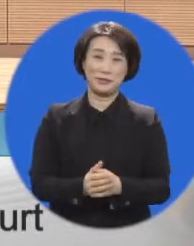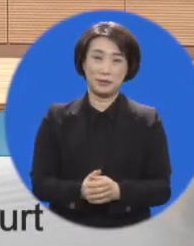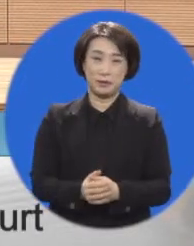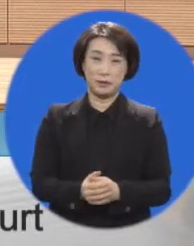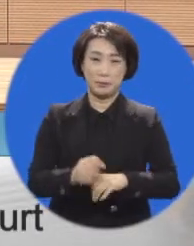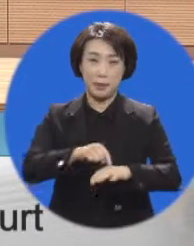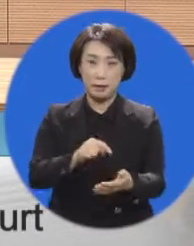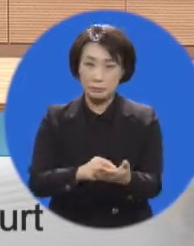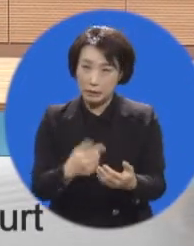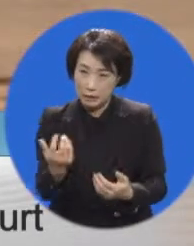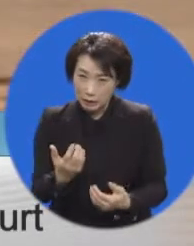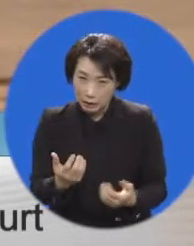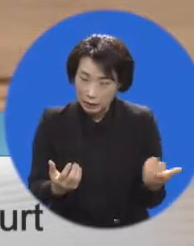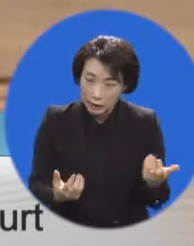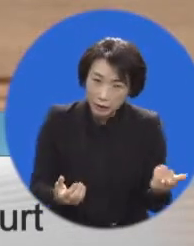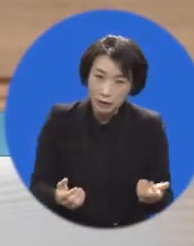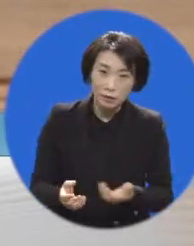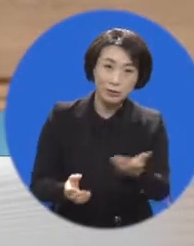마음 아프게 해서